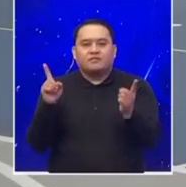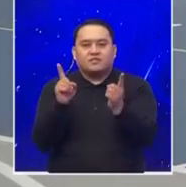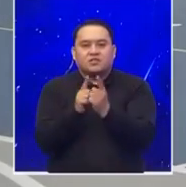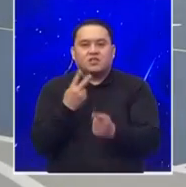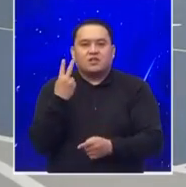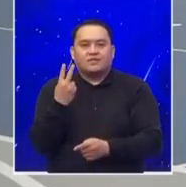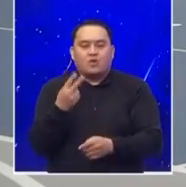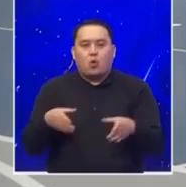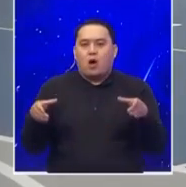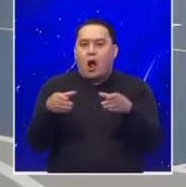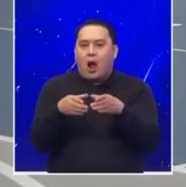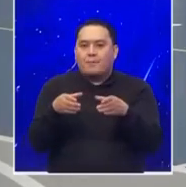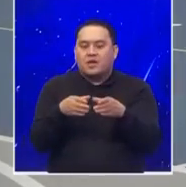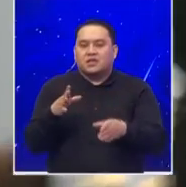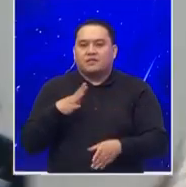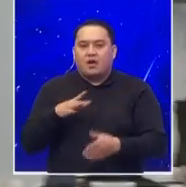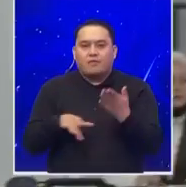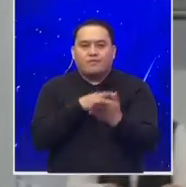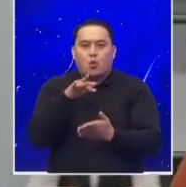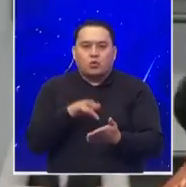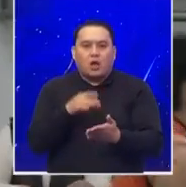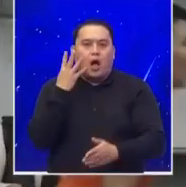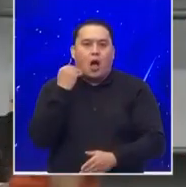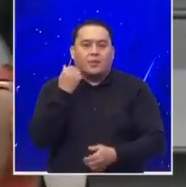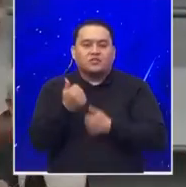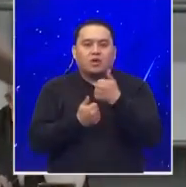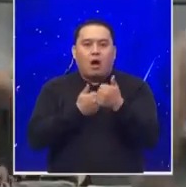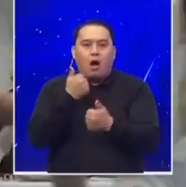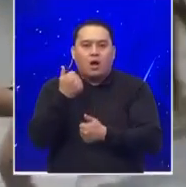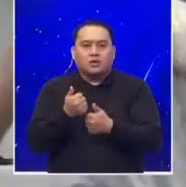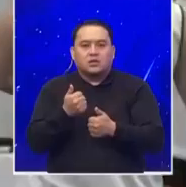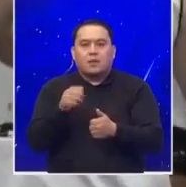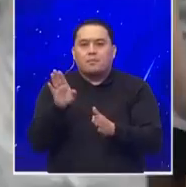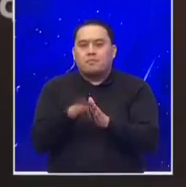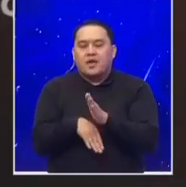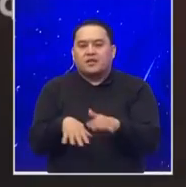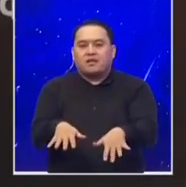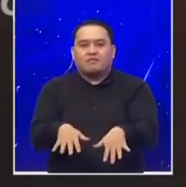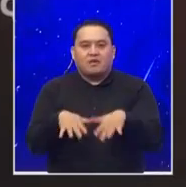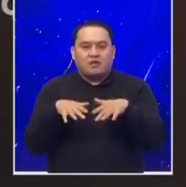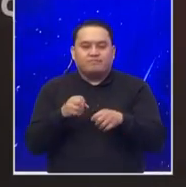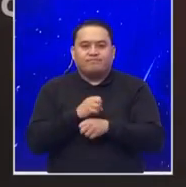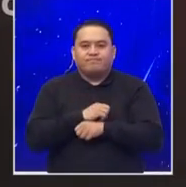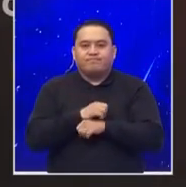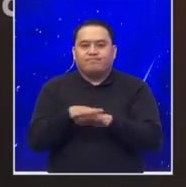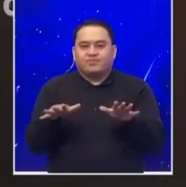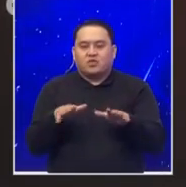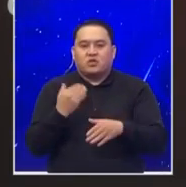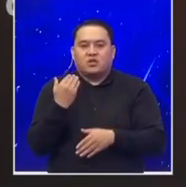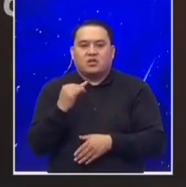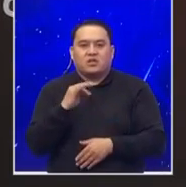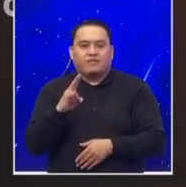сильнейших в стране женских команд состоялась в городе Алматы. Соревнование проходило без зрителей в рамках недопущения распространения